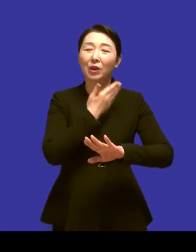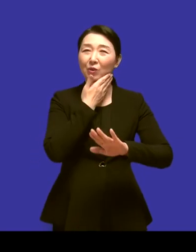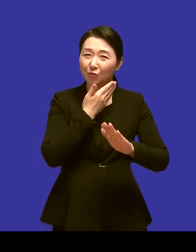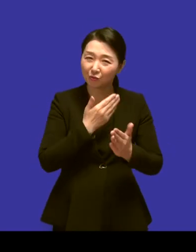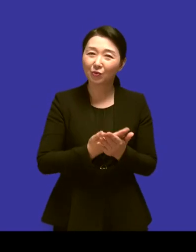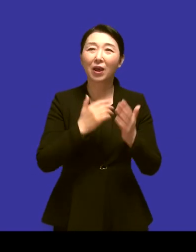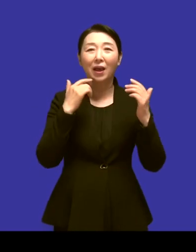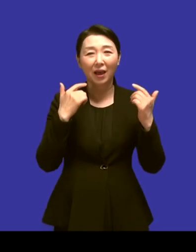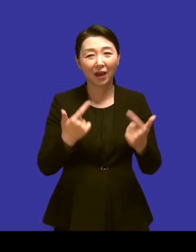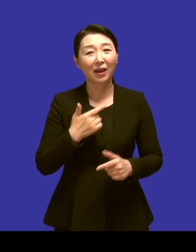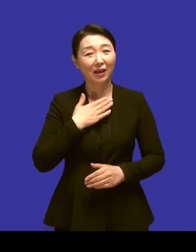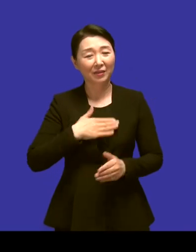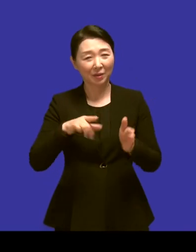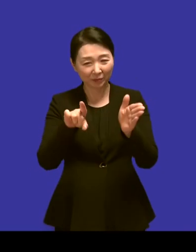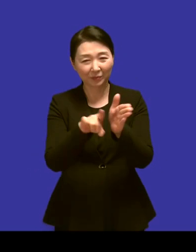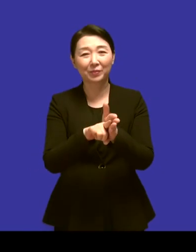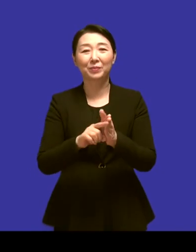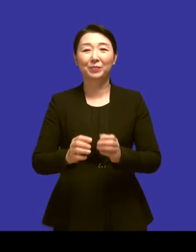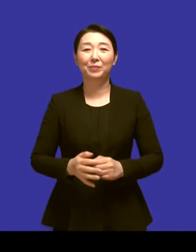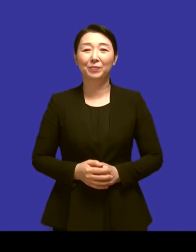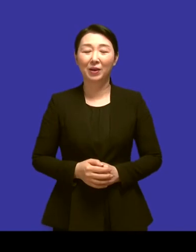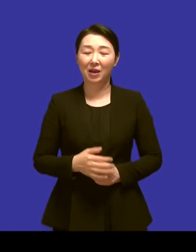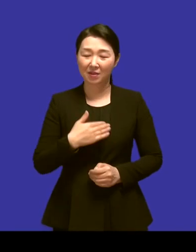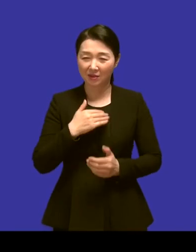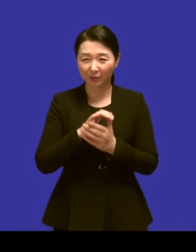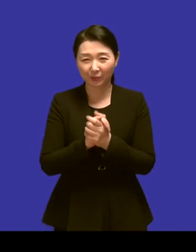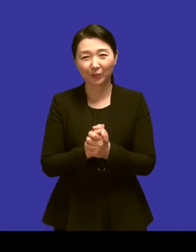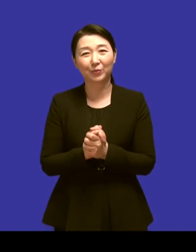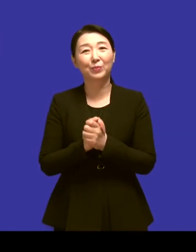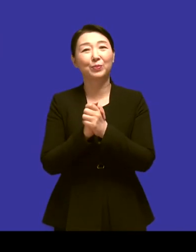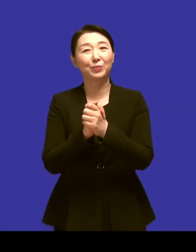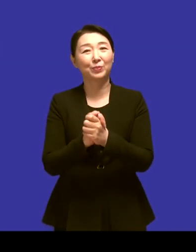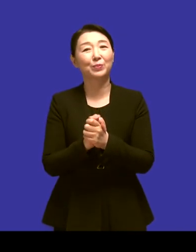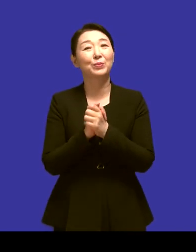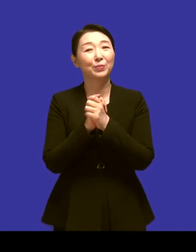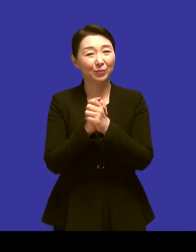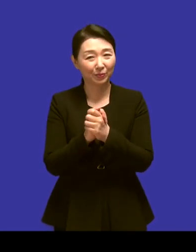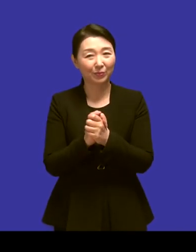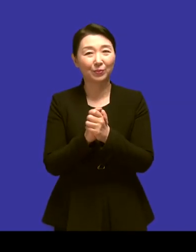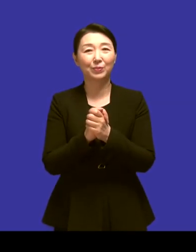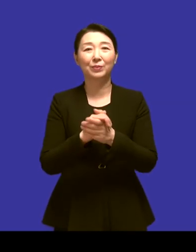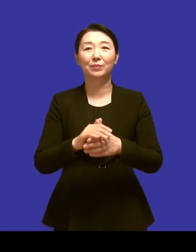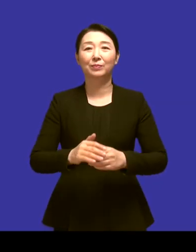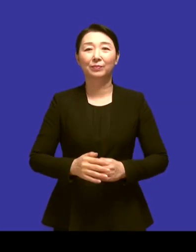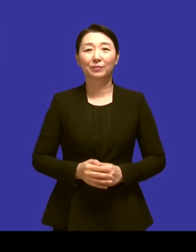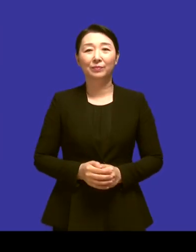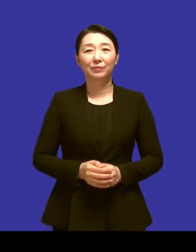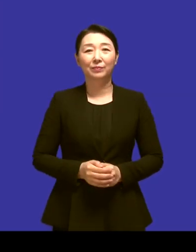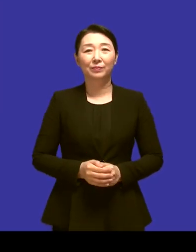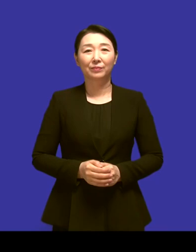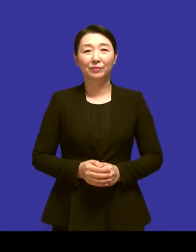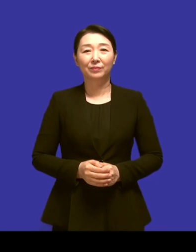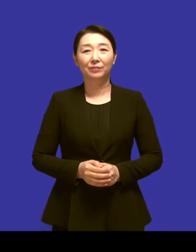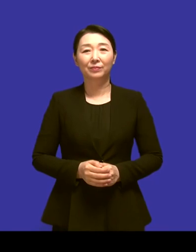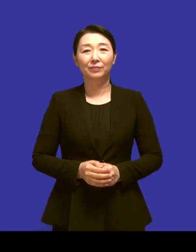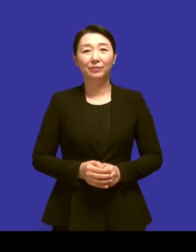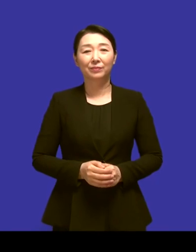게 아니란 걸 난 믿어. So I pray, pray, pray, pray, pray.